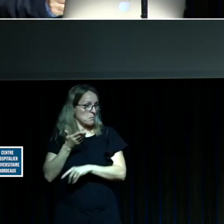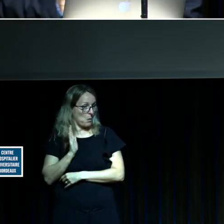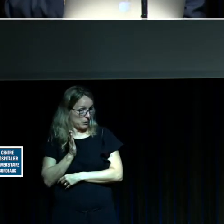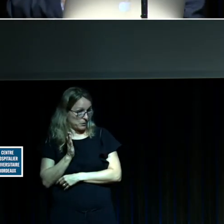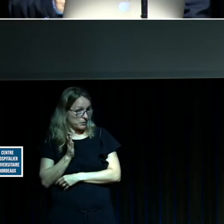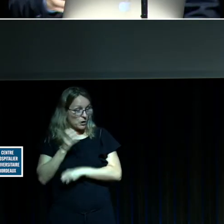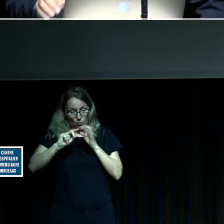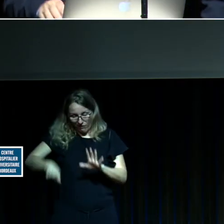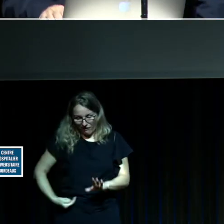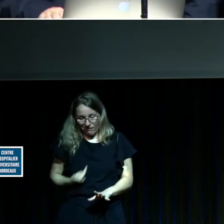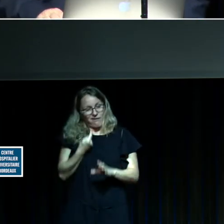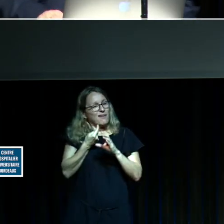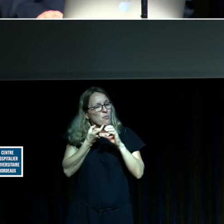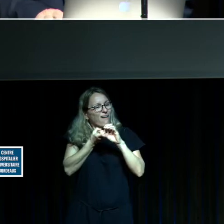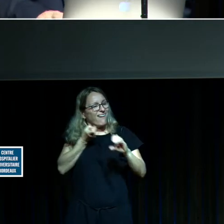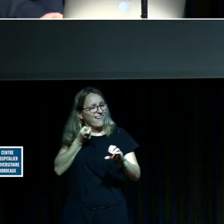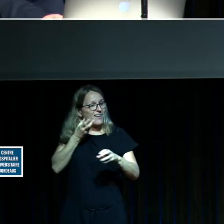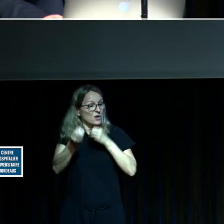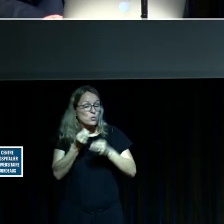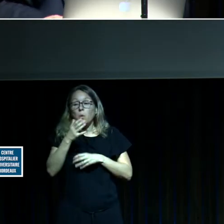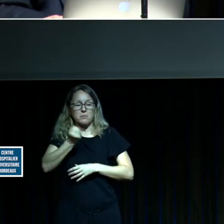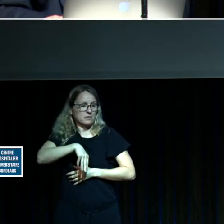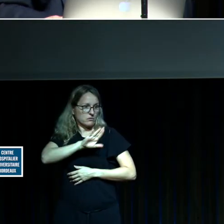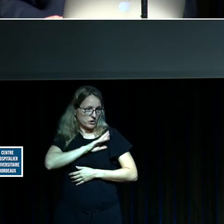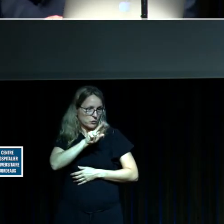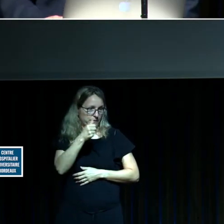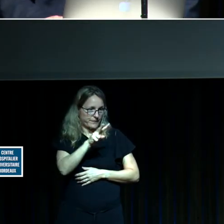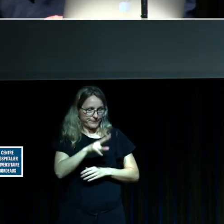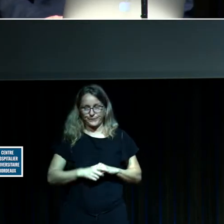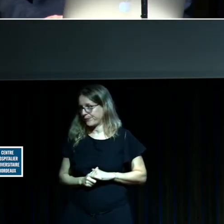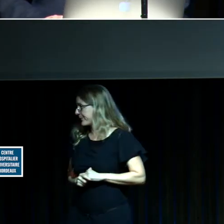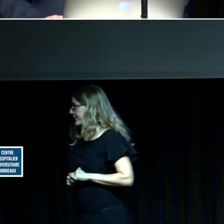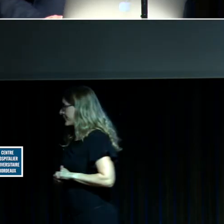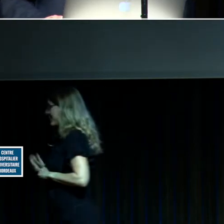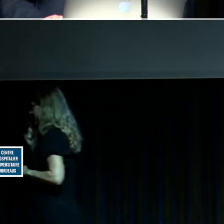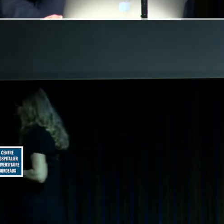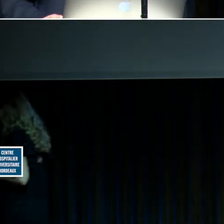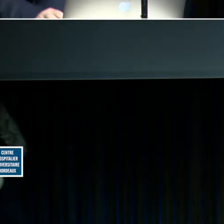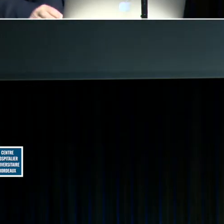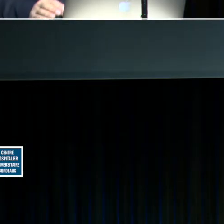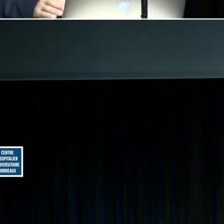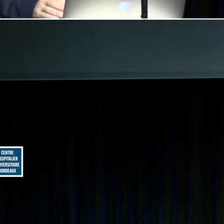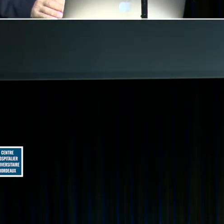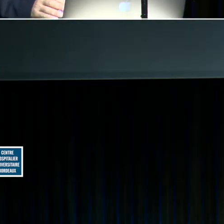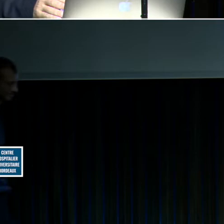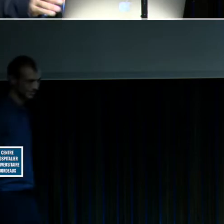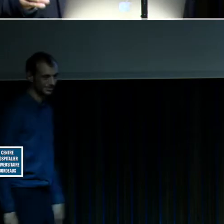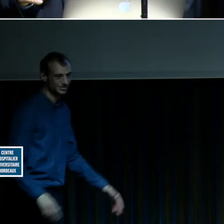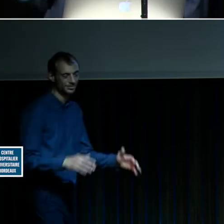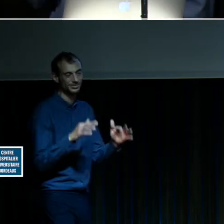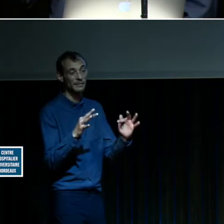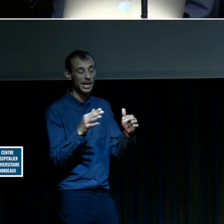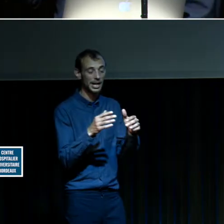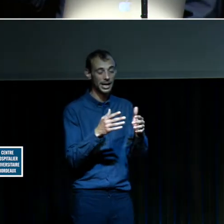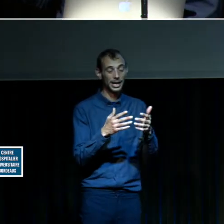prise en charge à l'unité neurovasculaire. J'accélère un peu. Voilà. Et donc le réseau de télémédecine à l'heure